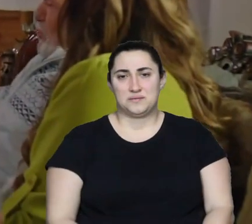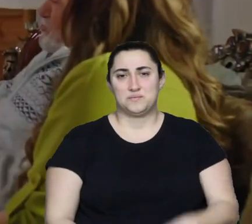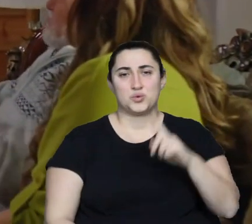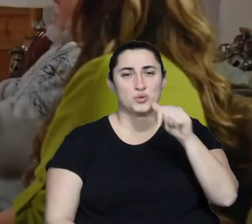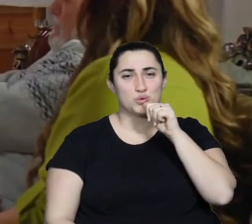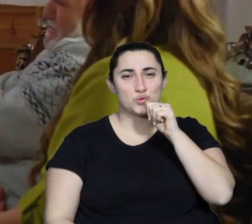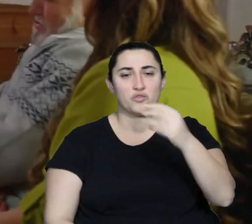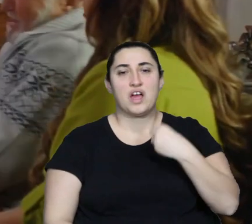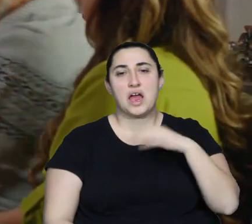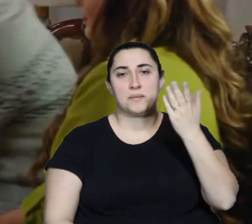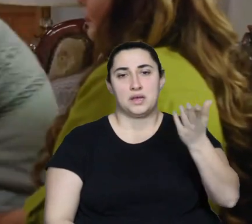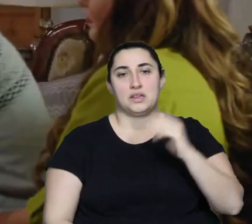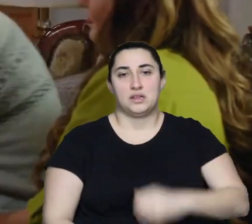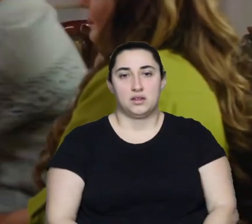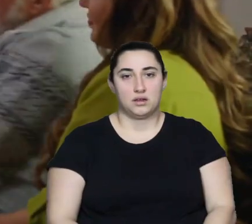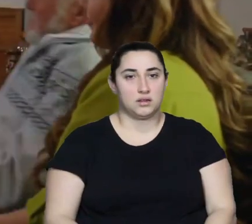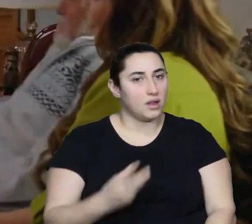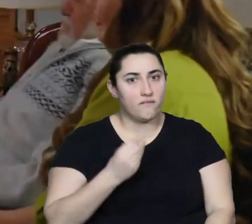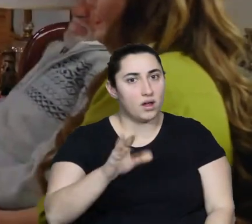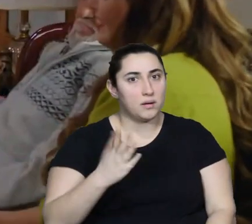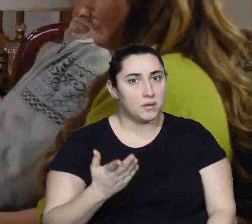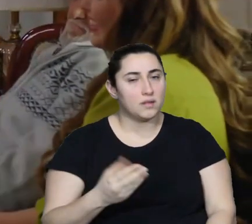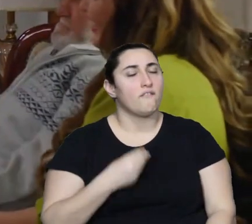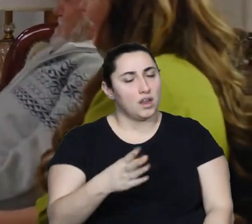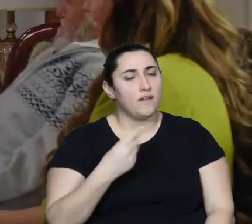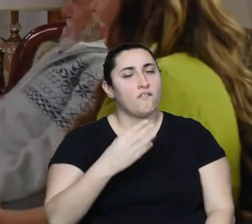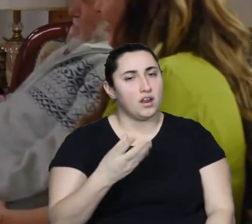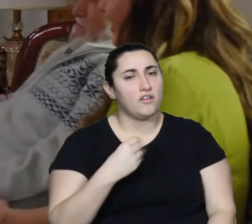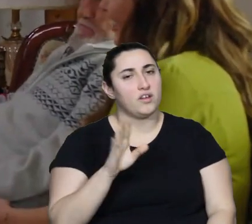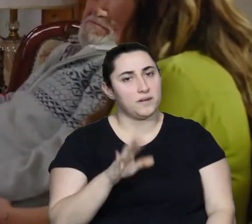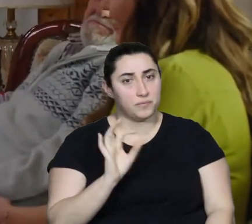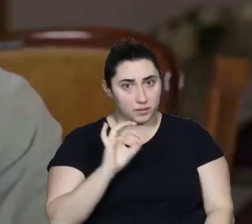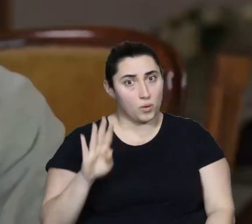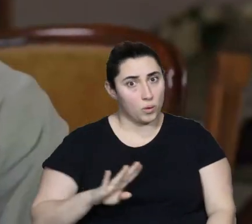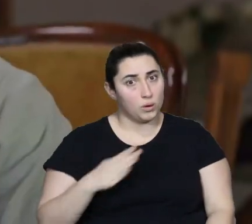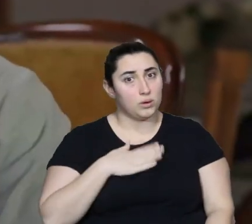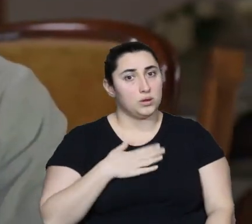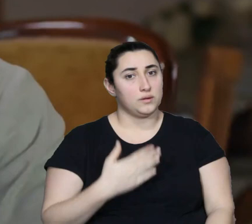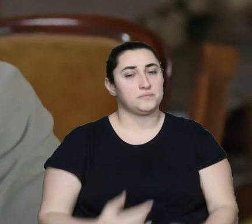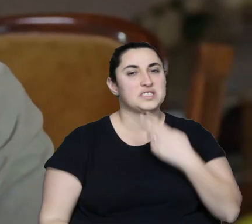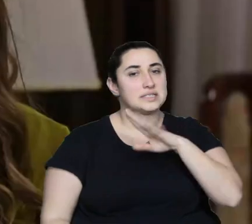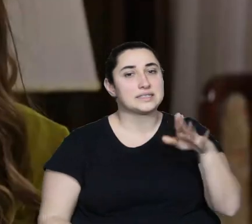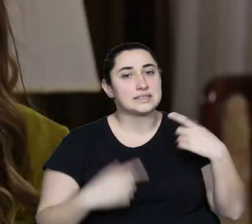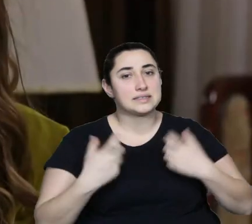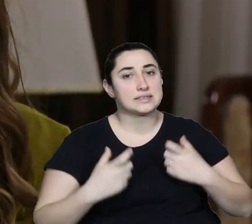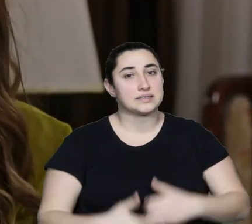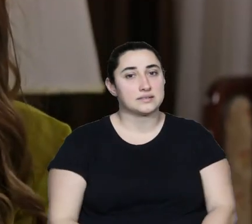bir su olsun vermediler. Nasıl vermezler ya? Verirler babacığım, verirler. Ha. Değil mi oğlum? Kızlar nerede?